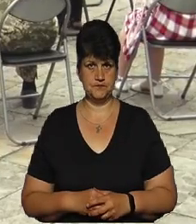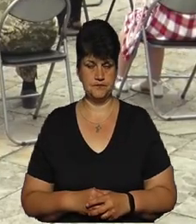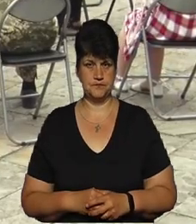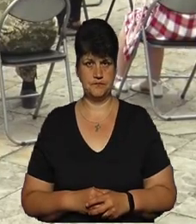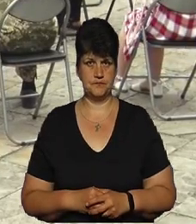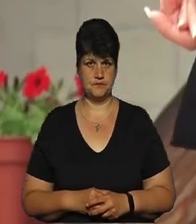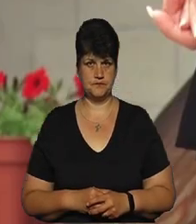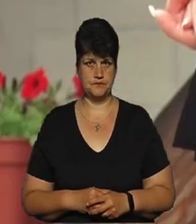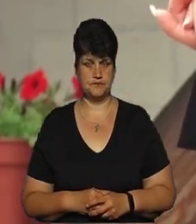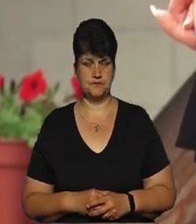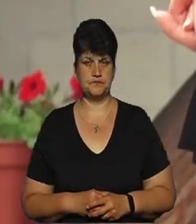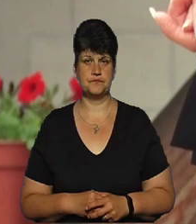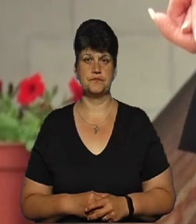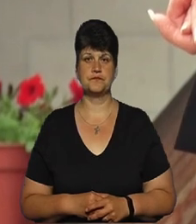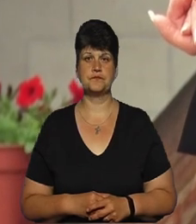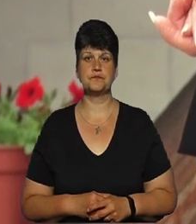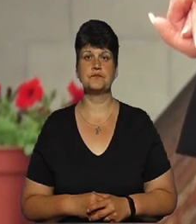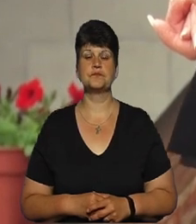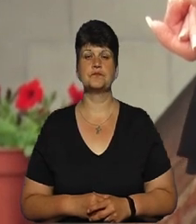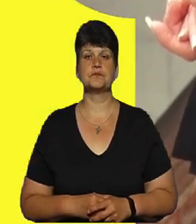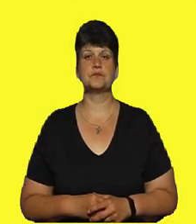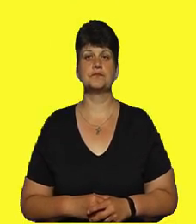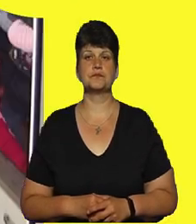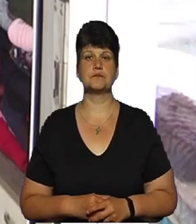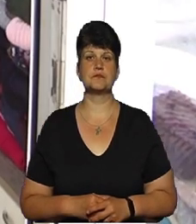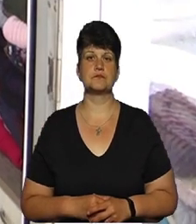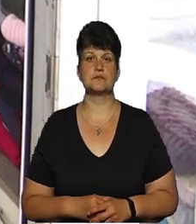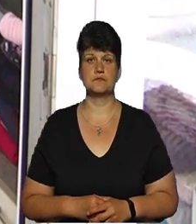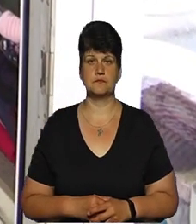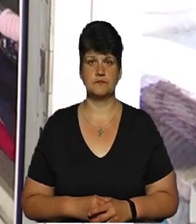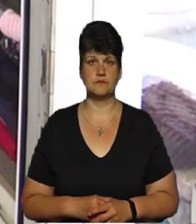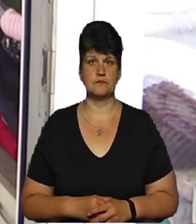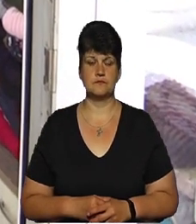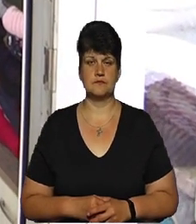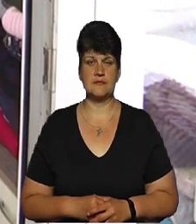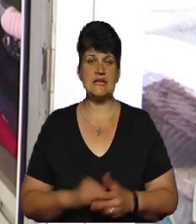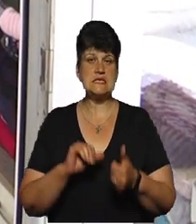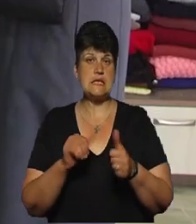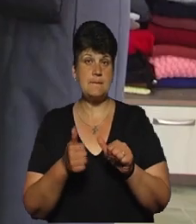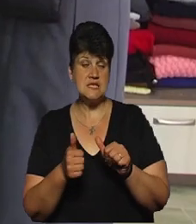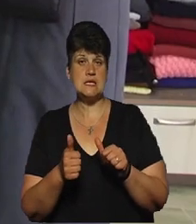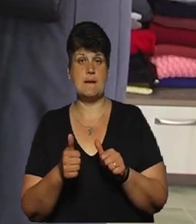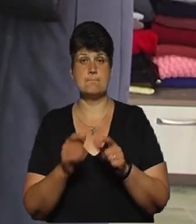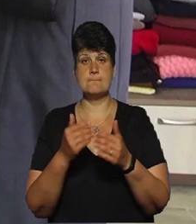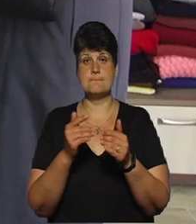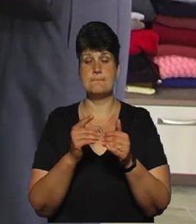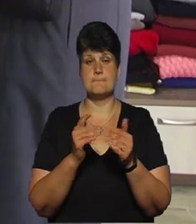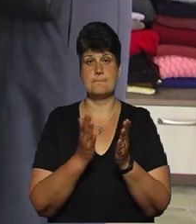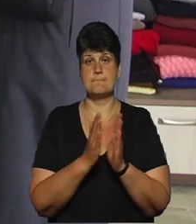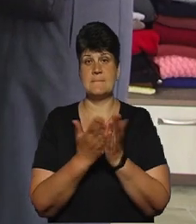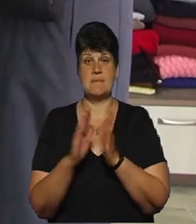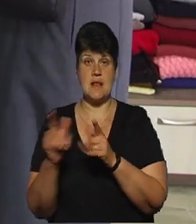Бурак, Андрій Рабада. Новини на Суспільному. Тернопільщина. Замість бібліотеки – пункт з гуманітарною допомогою.